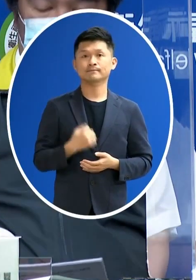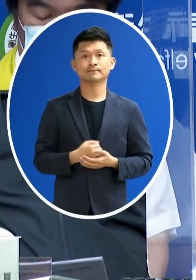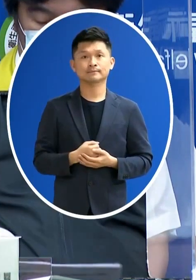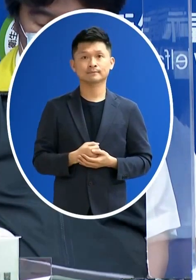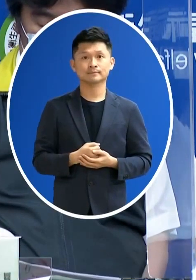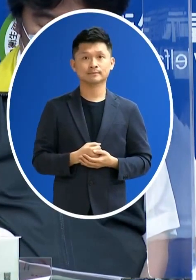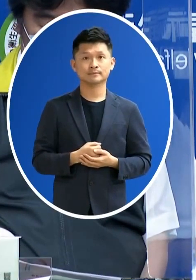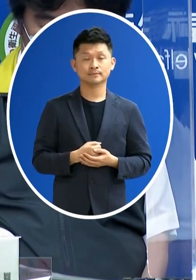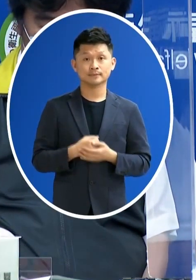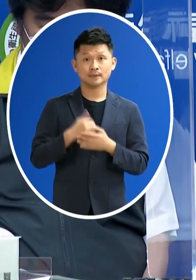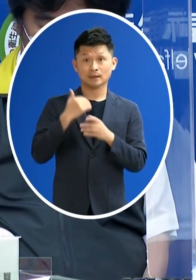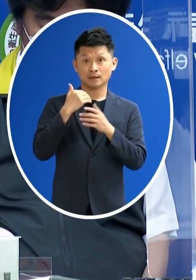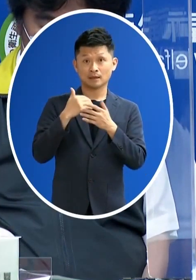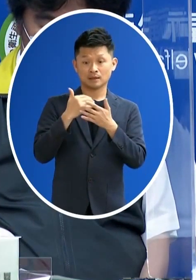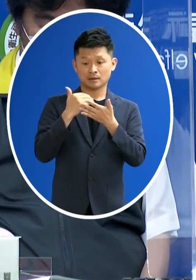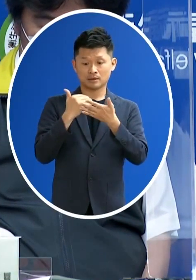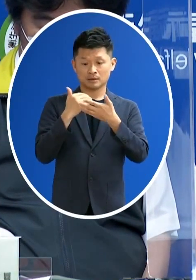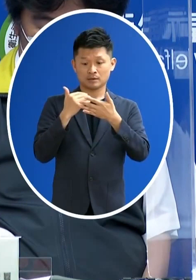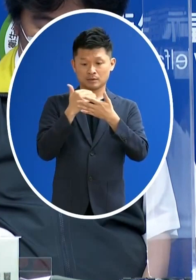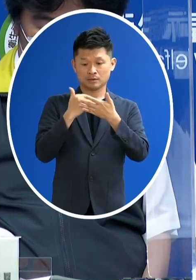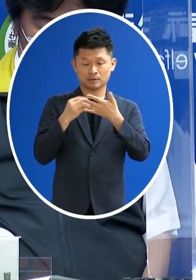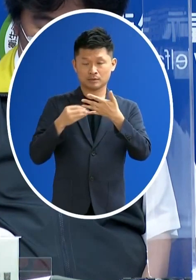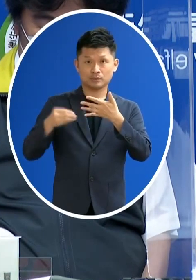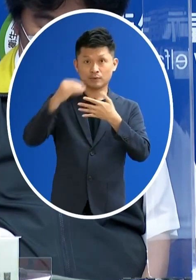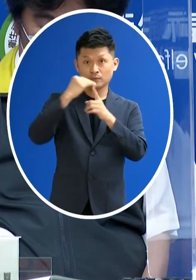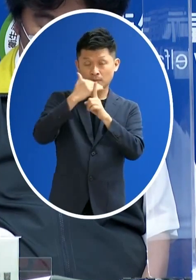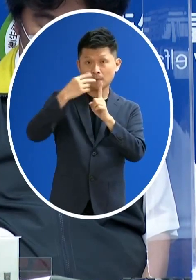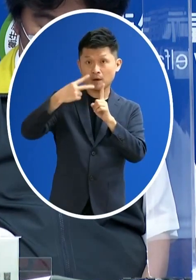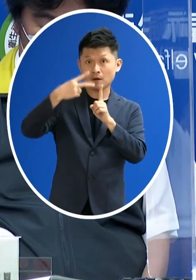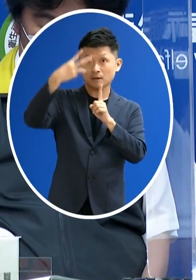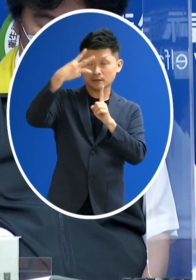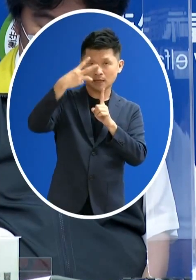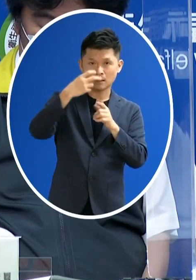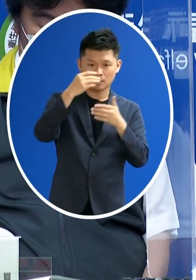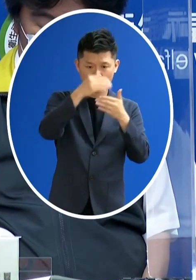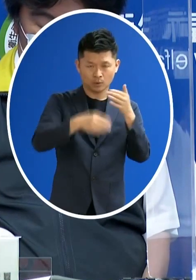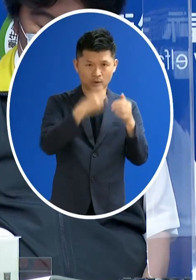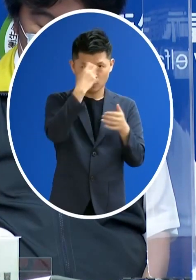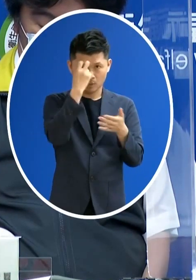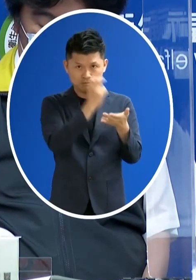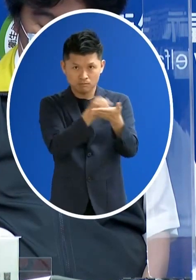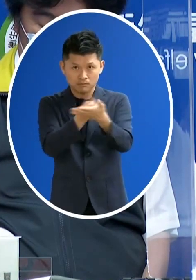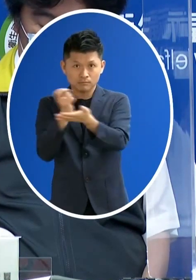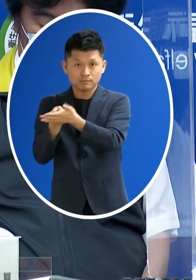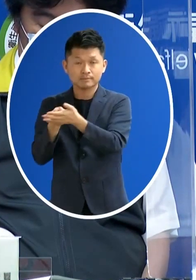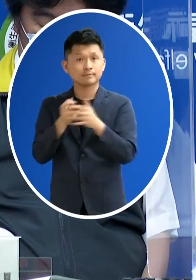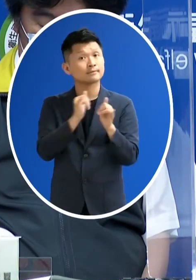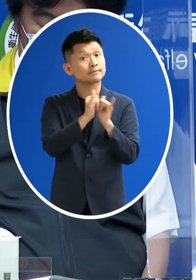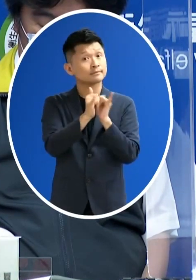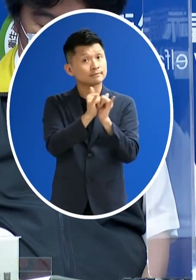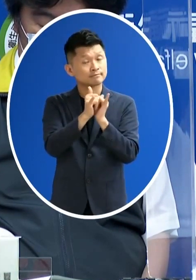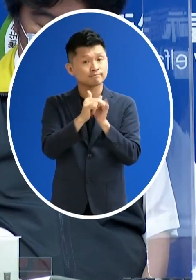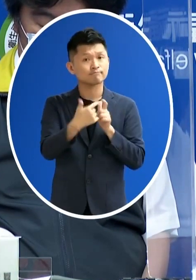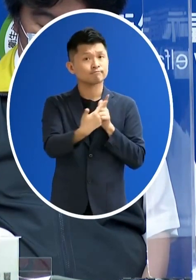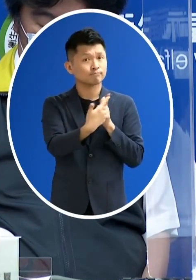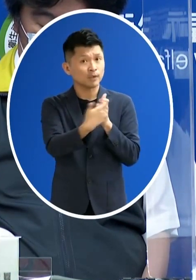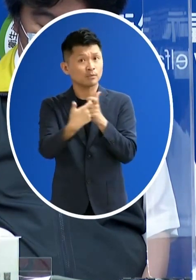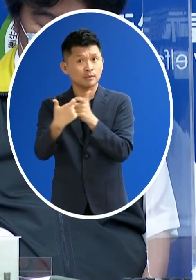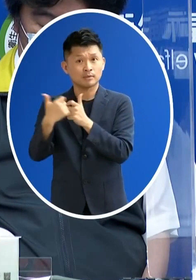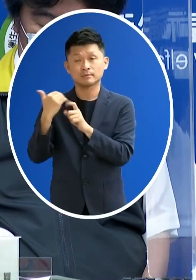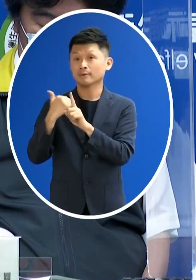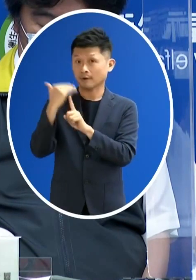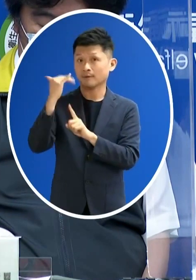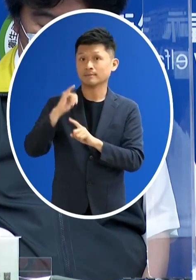一个2级、3级的管制以来，那看起来哈在民众这边配合度也很